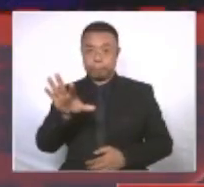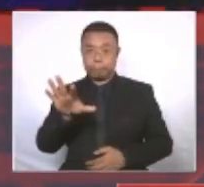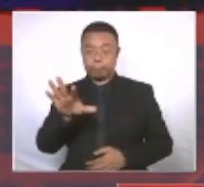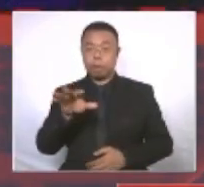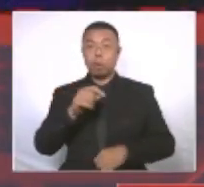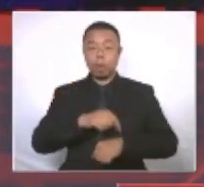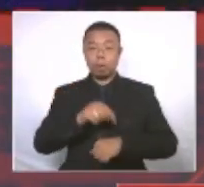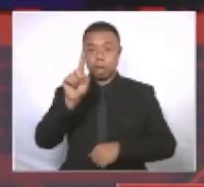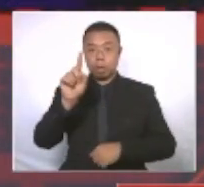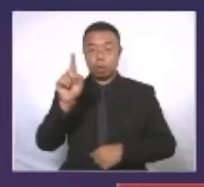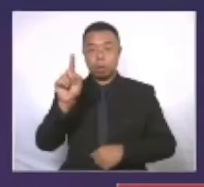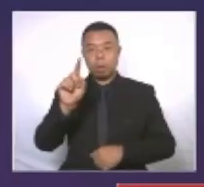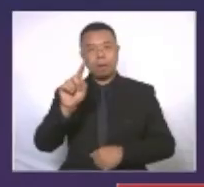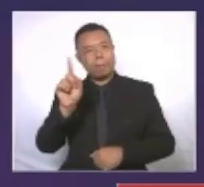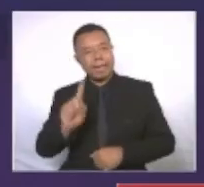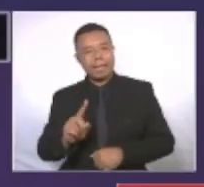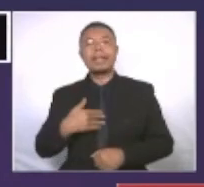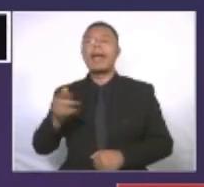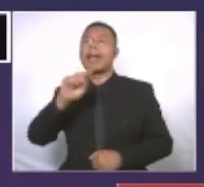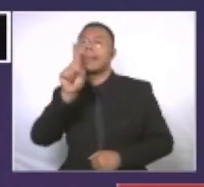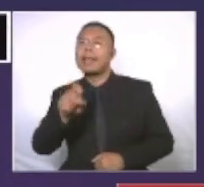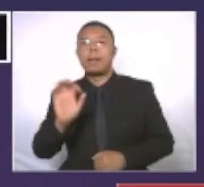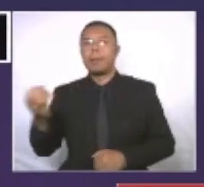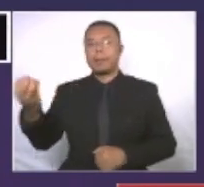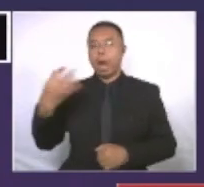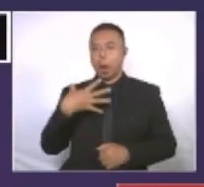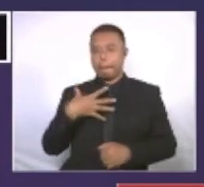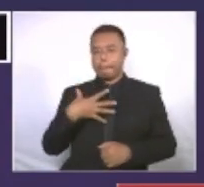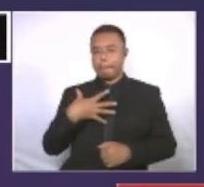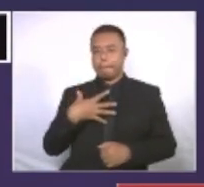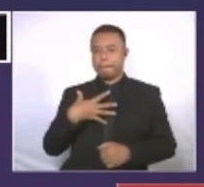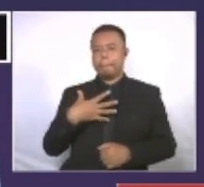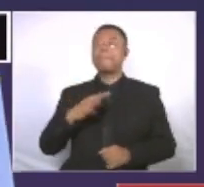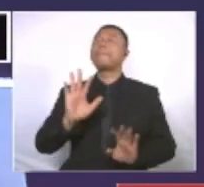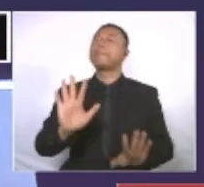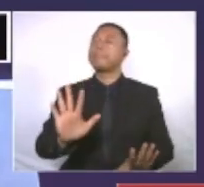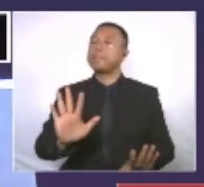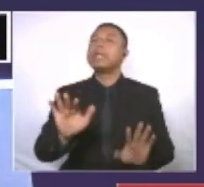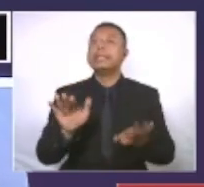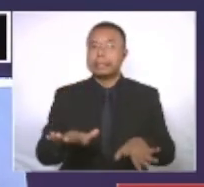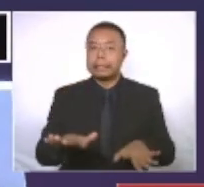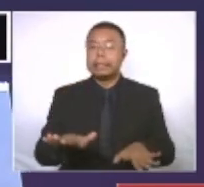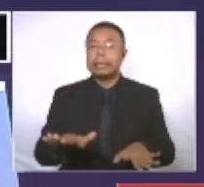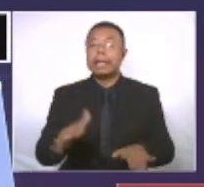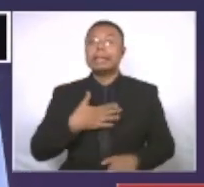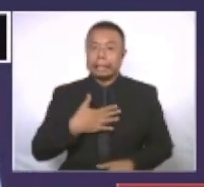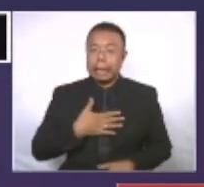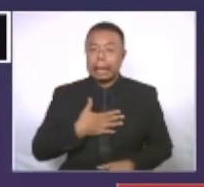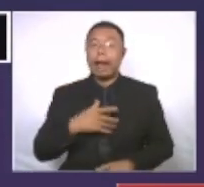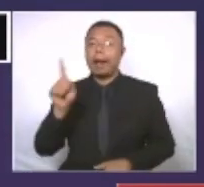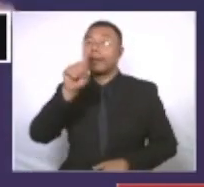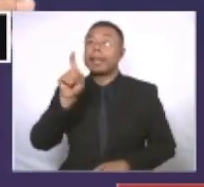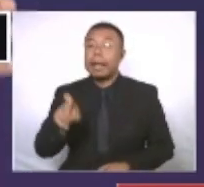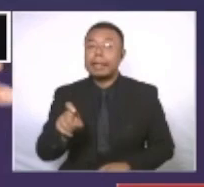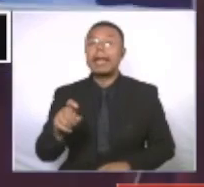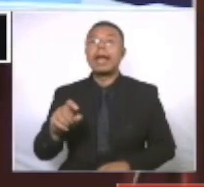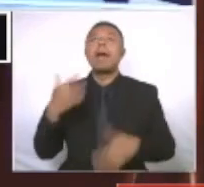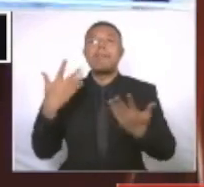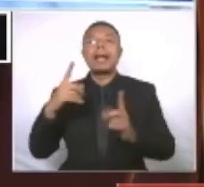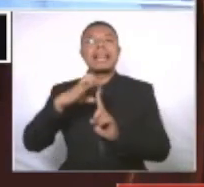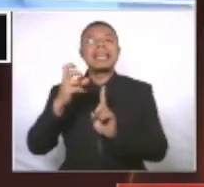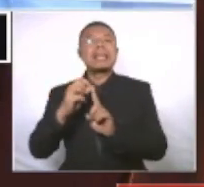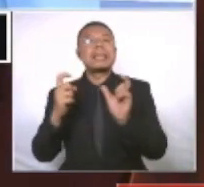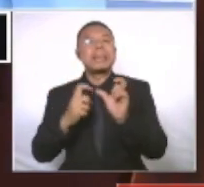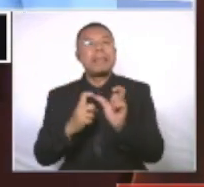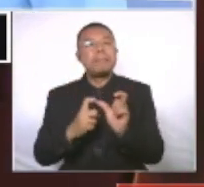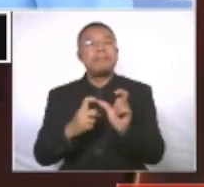waktunya 1 menit. Ya, yang saya tanyakan belum dijawab. Saya itu... Tenang. Saya itu tanya tips and